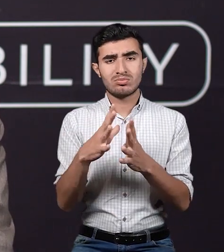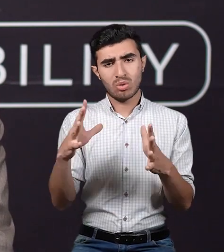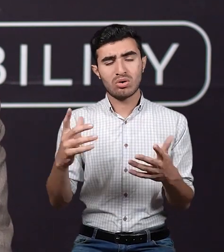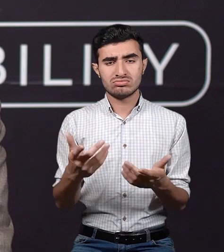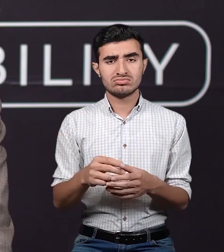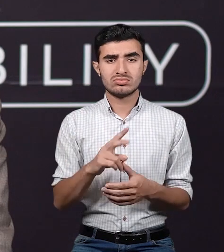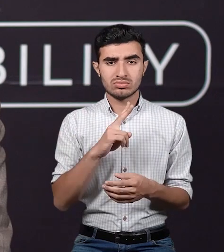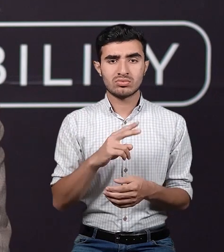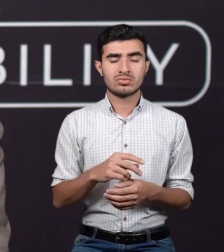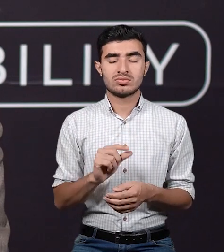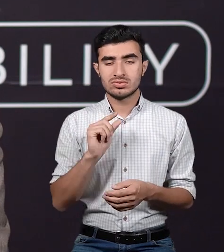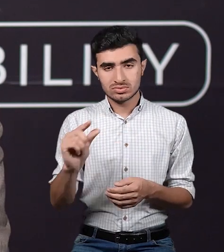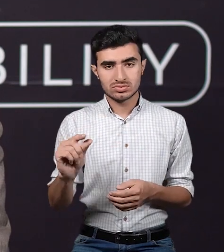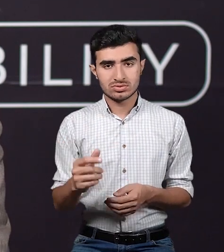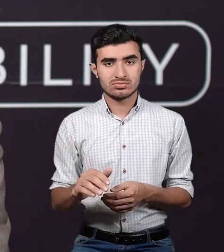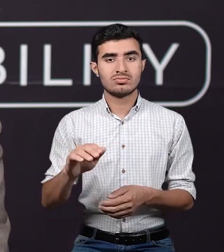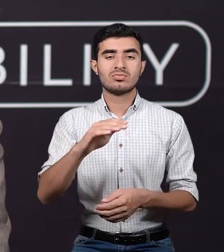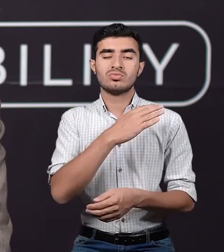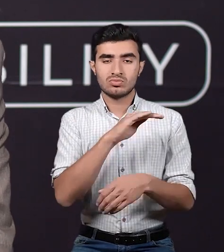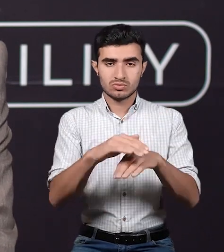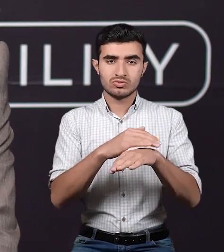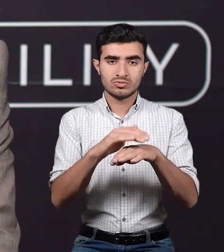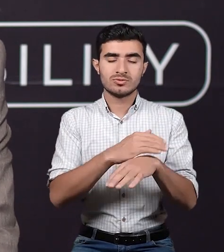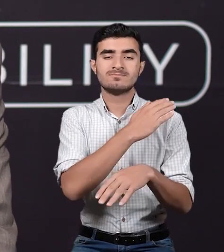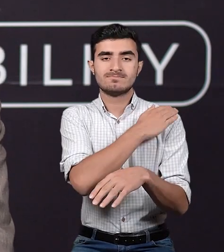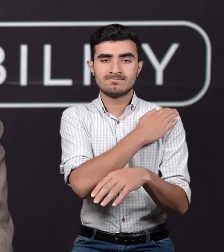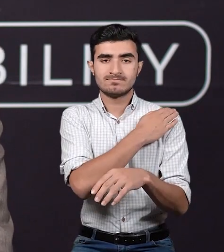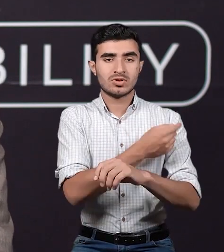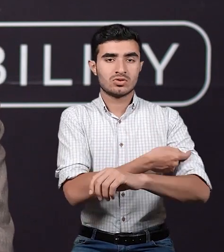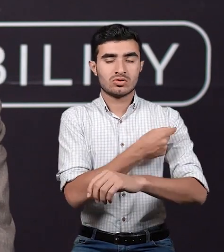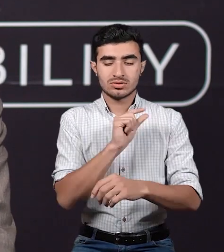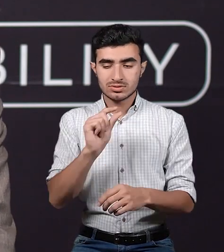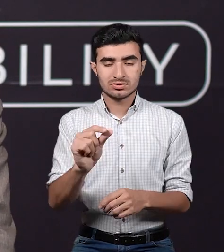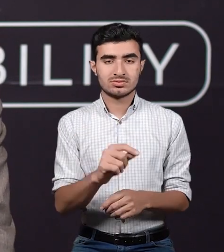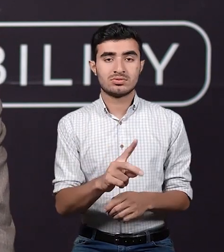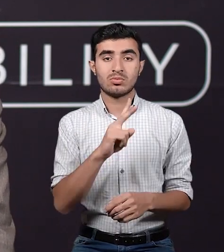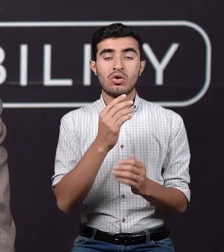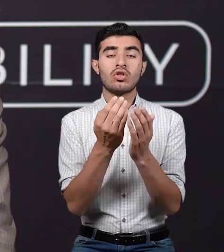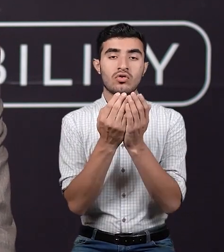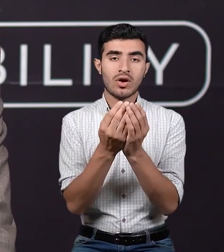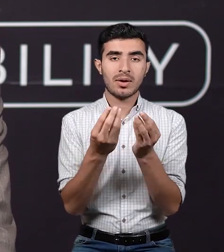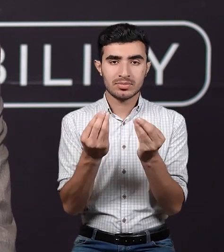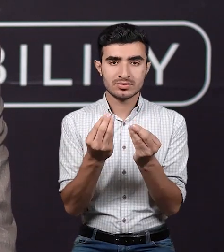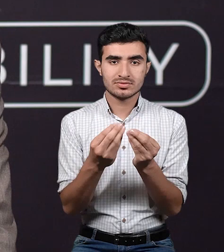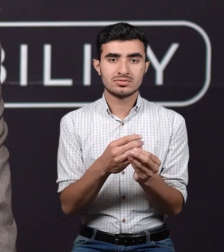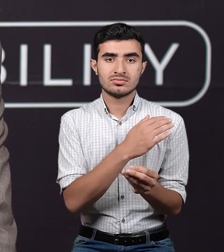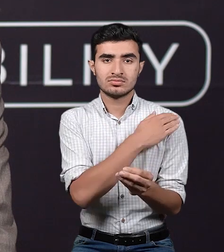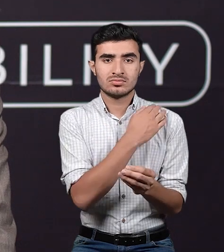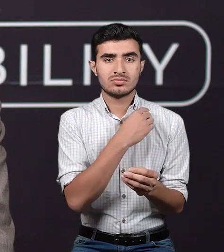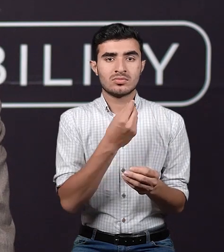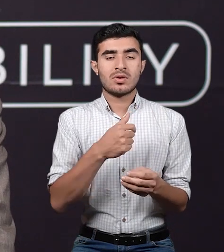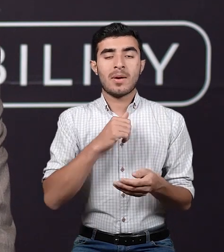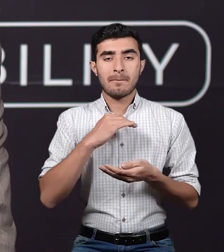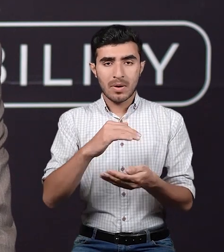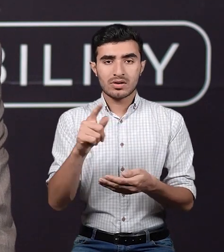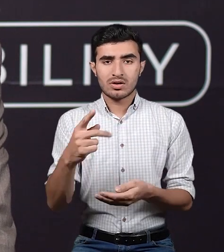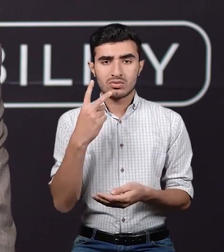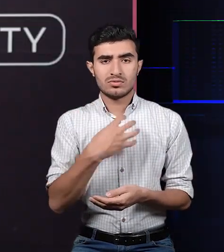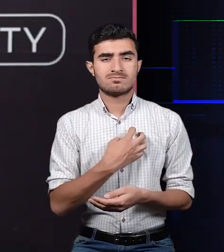رہا۔ ڈاکٹر کی بات سن کر نوجوان اپنی ماں کو ڈھونڈنے وارڈ سے باہر نکل